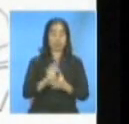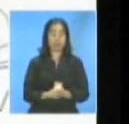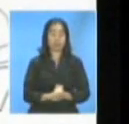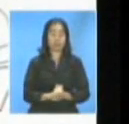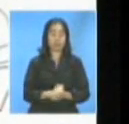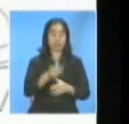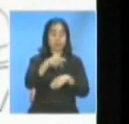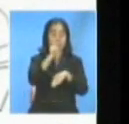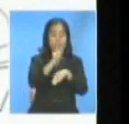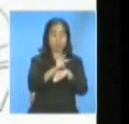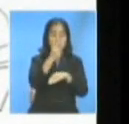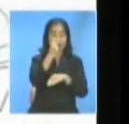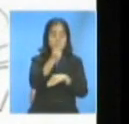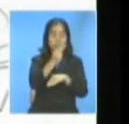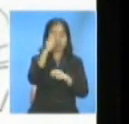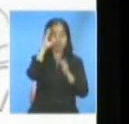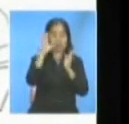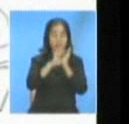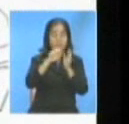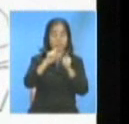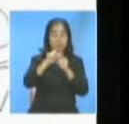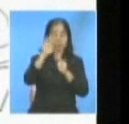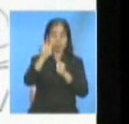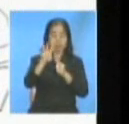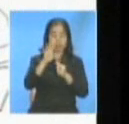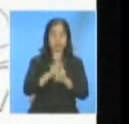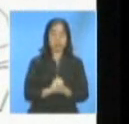ท่านประธานดูภาพที่4นะครับท่านประธาน